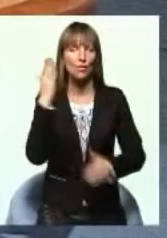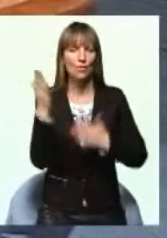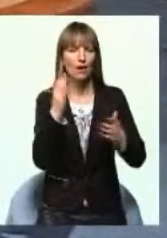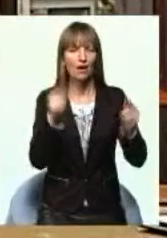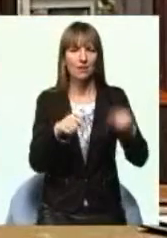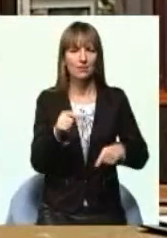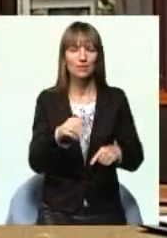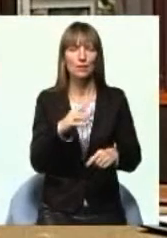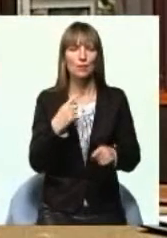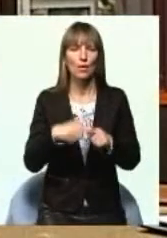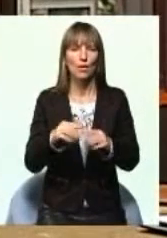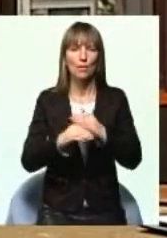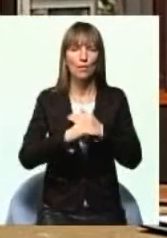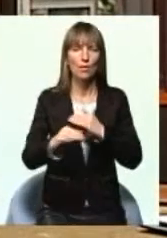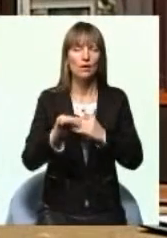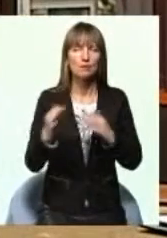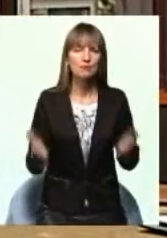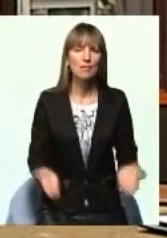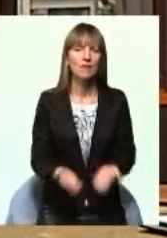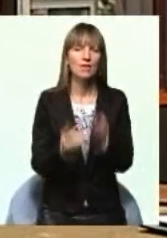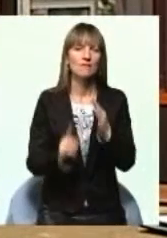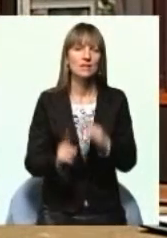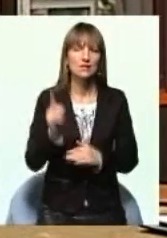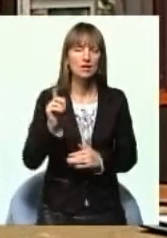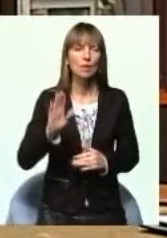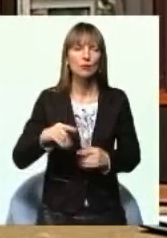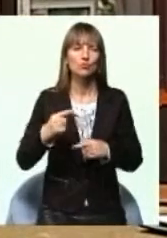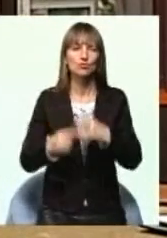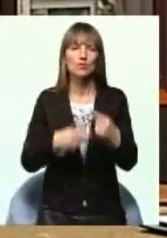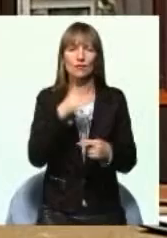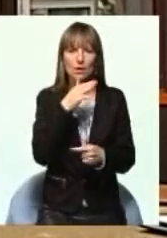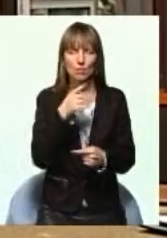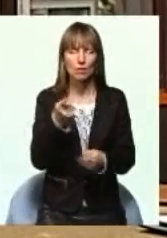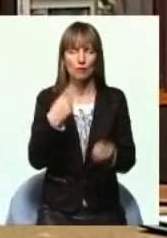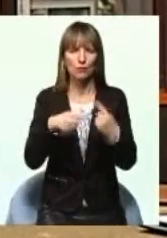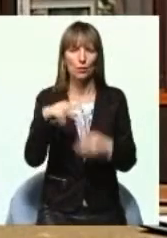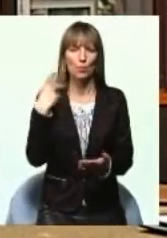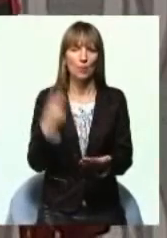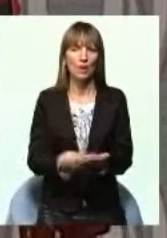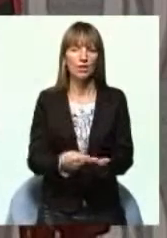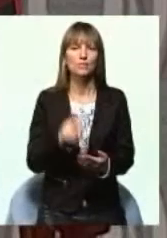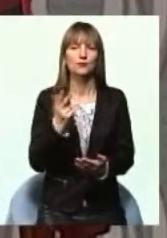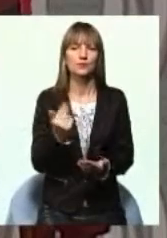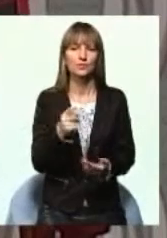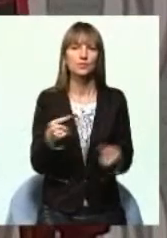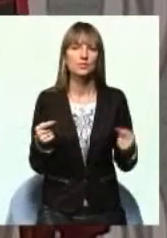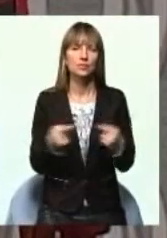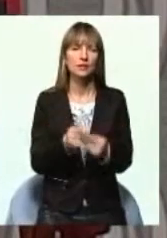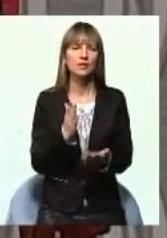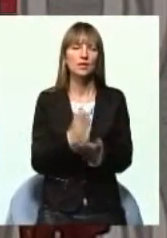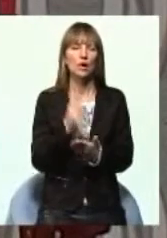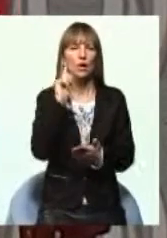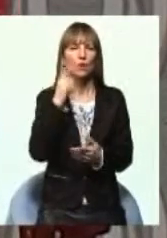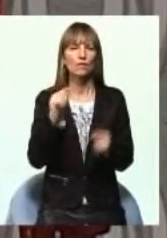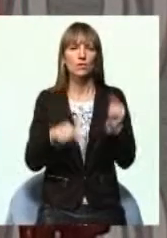морковним полем і підняв це все високо-високо, а потім воно через час упало. Так, ти абсолютно правий. А також ще є кольорові